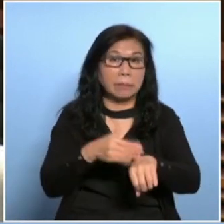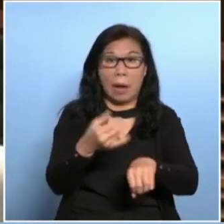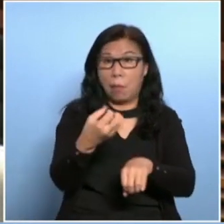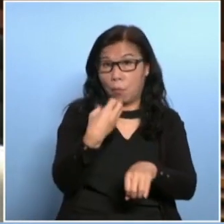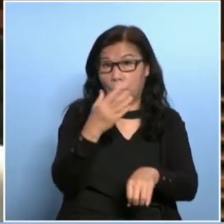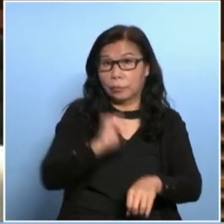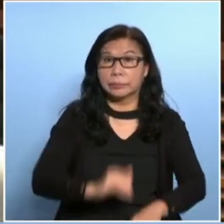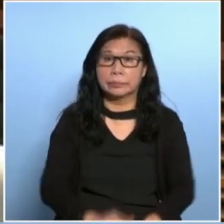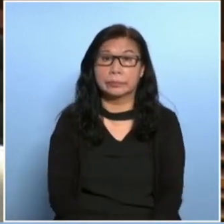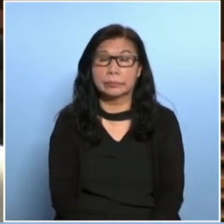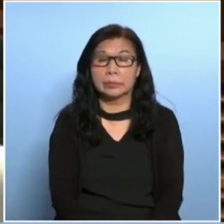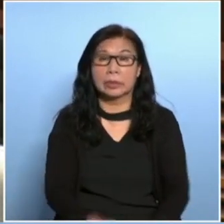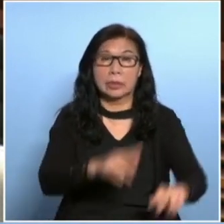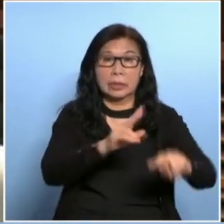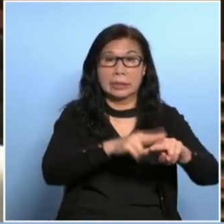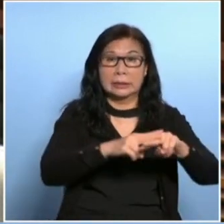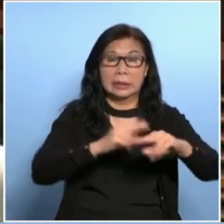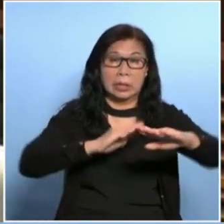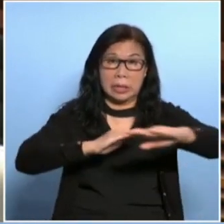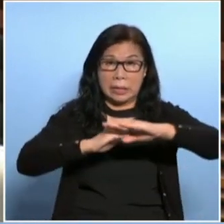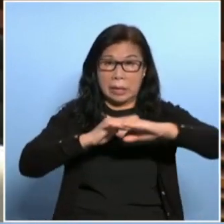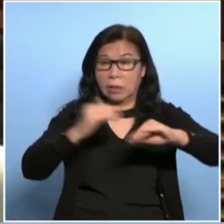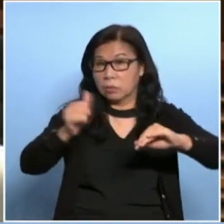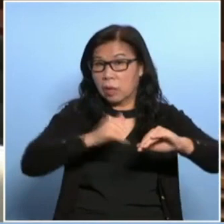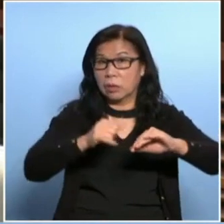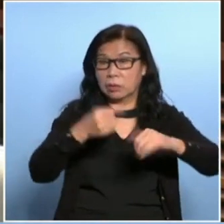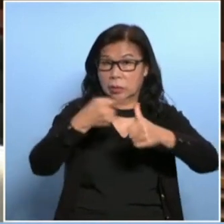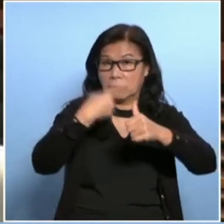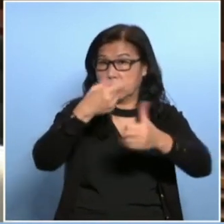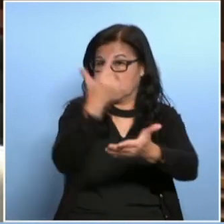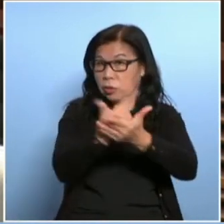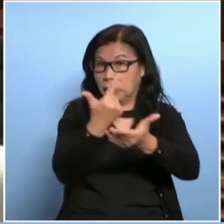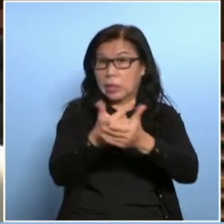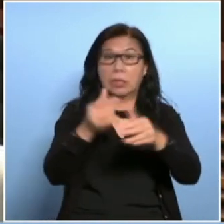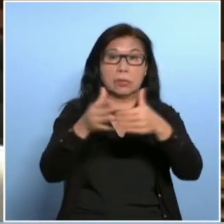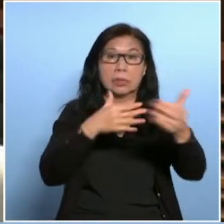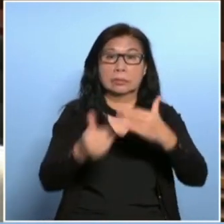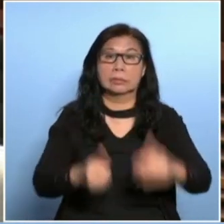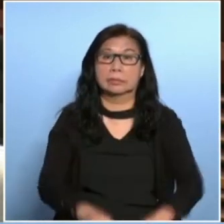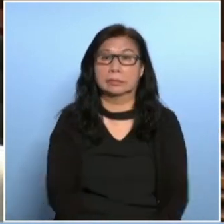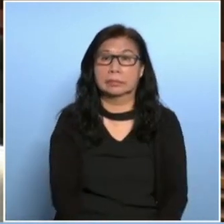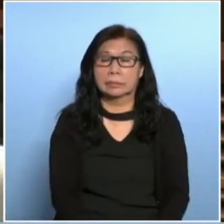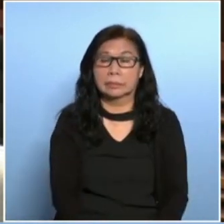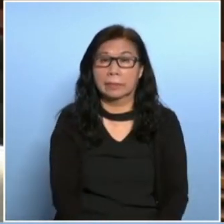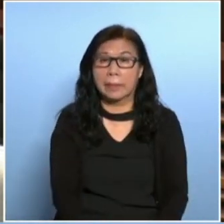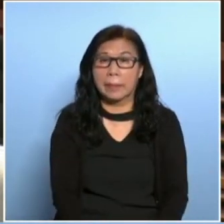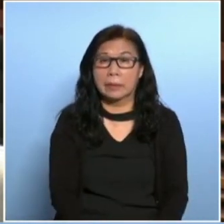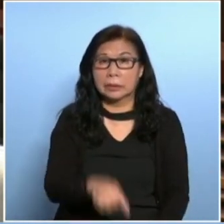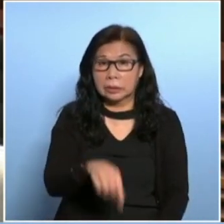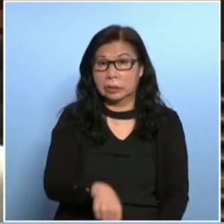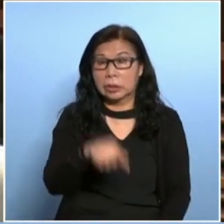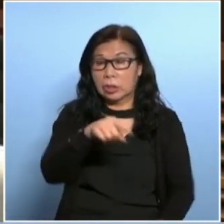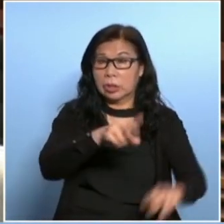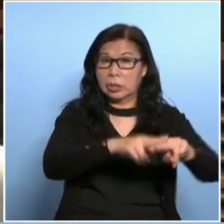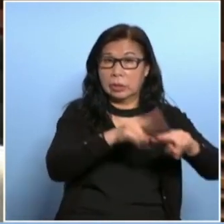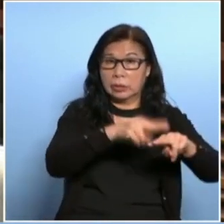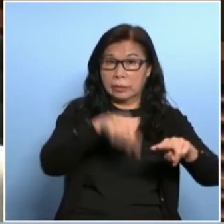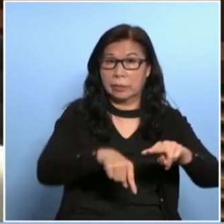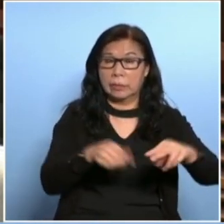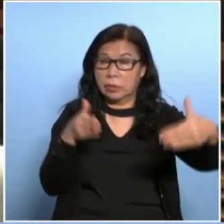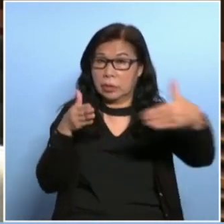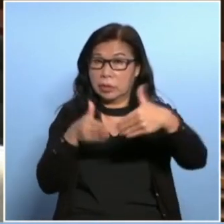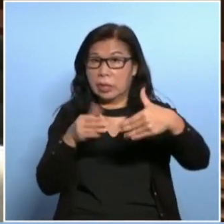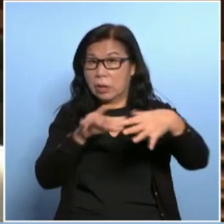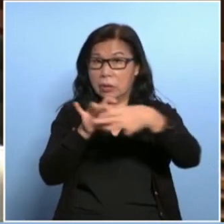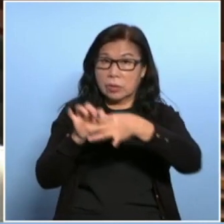話內地通關始終係頭等大事。既然亦都要同內地對接呢